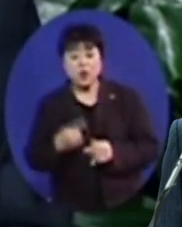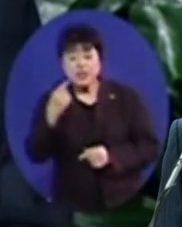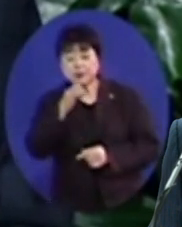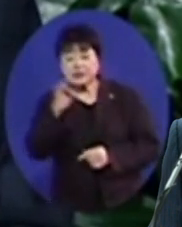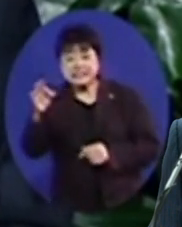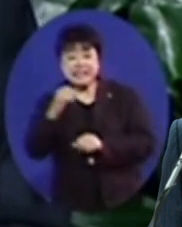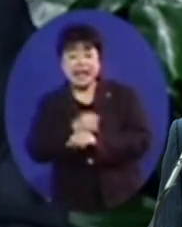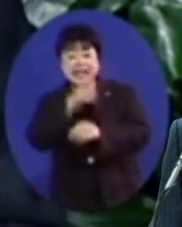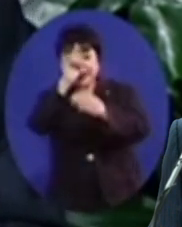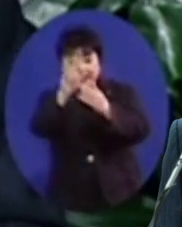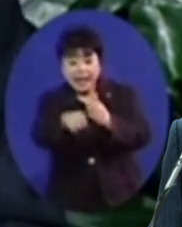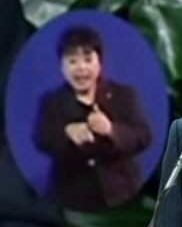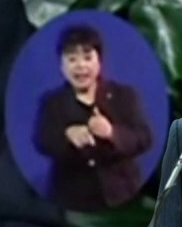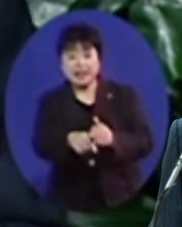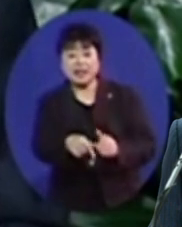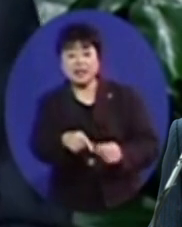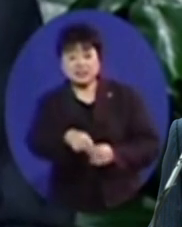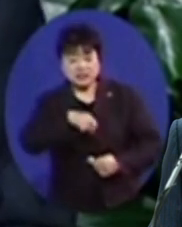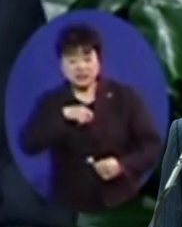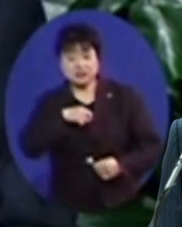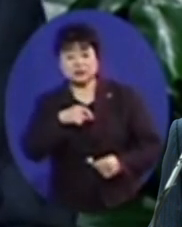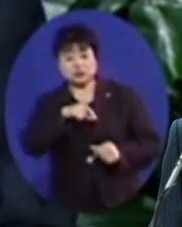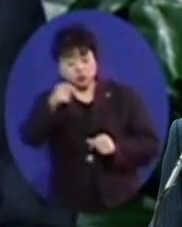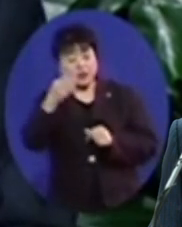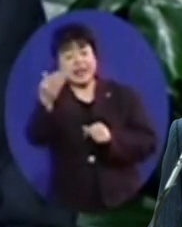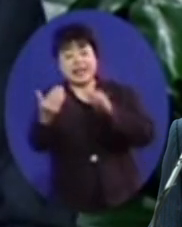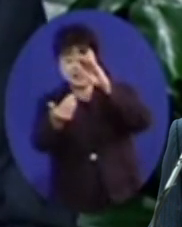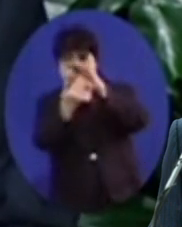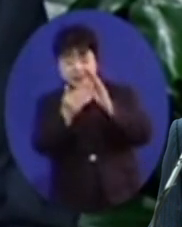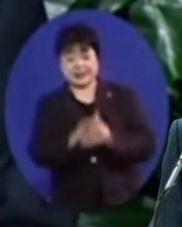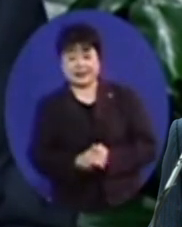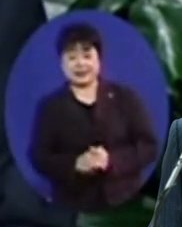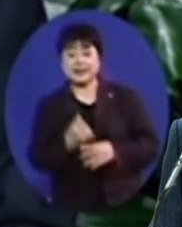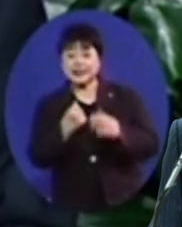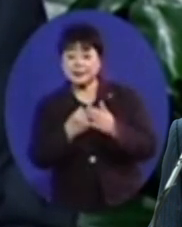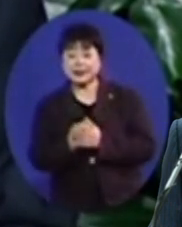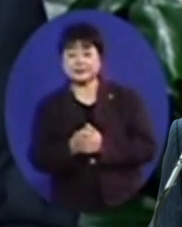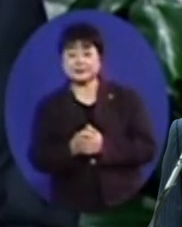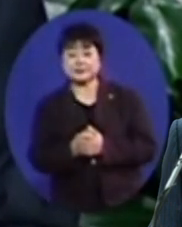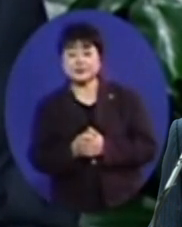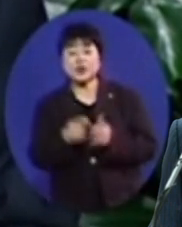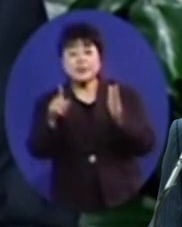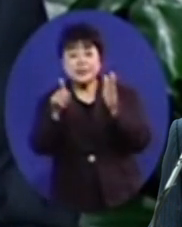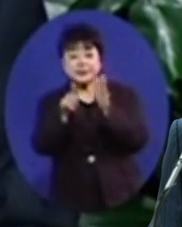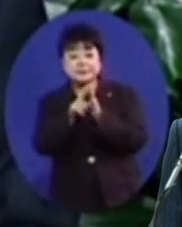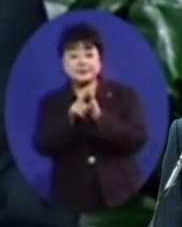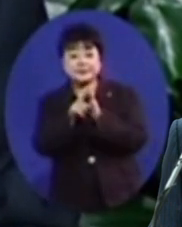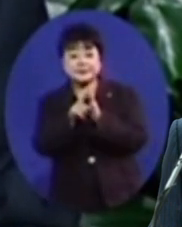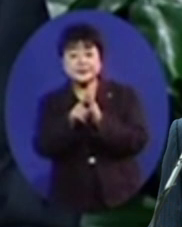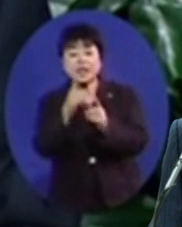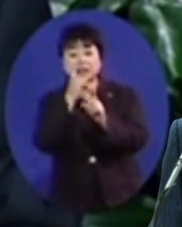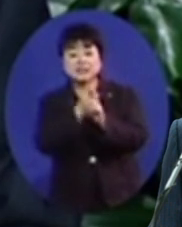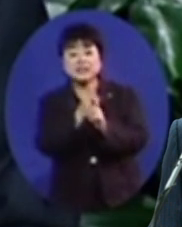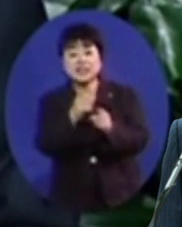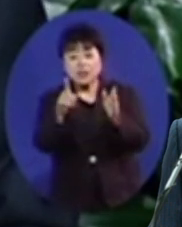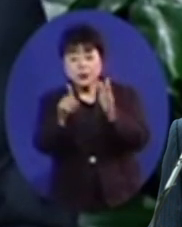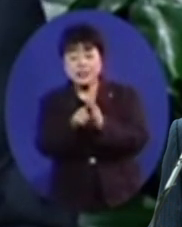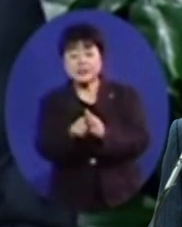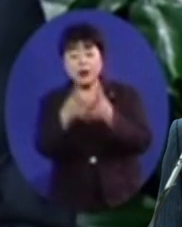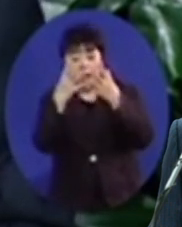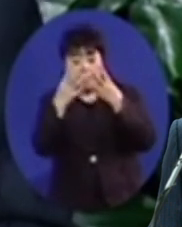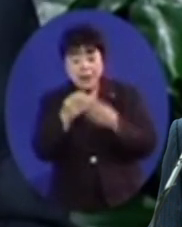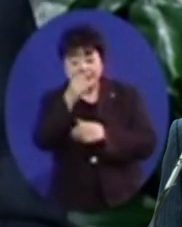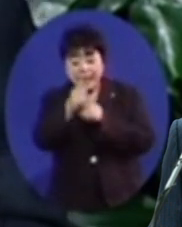시인해야 의가 되는 것입니다. 그렇기 때문에 우리 신앙에 승리하려면